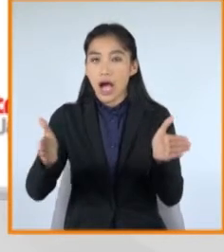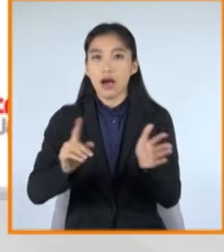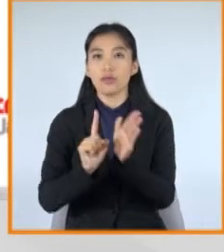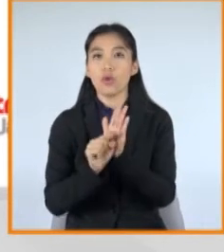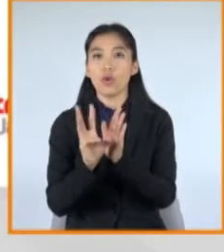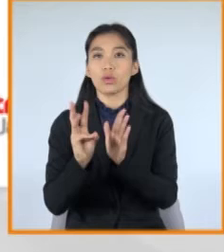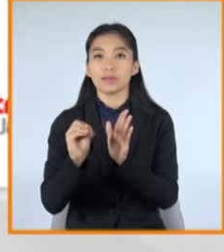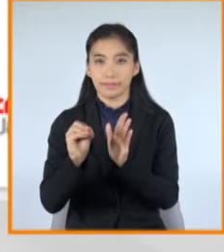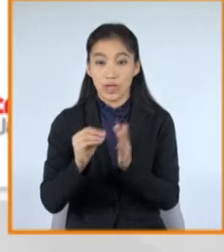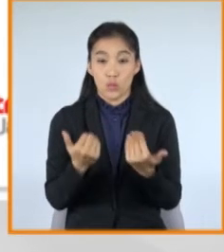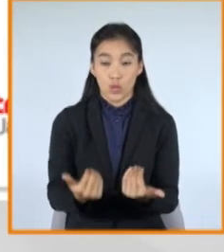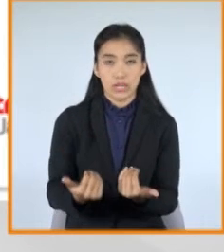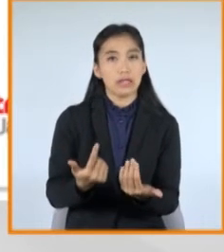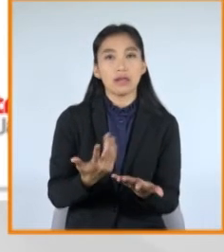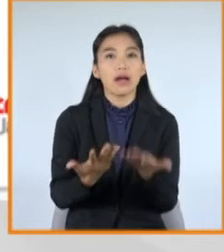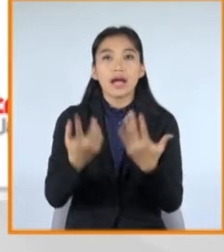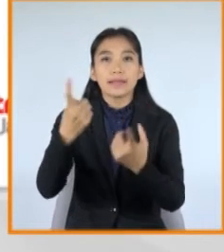สอบถามรายละเอียดเพิ่มเติมได้ที่